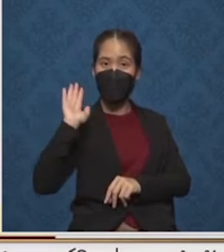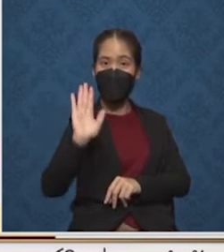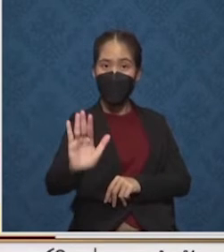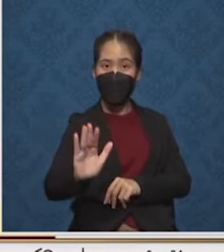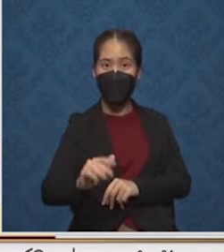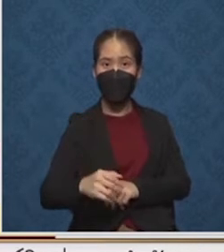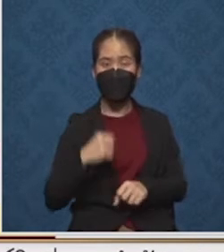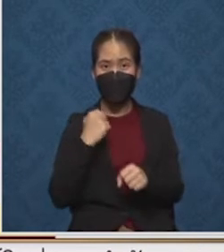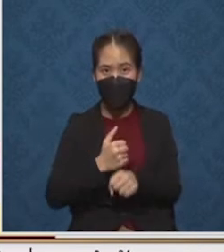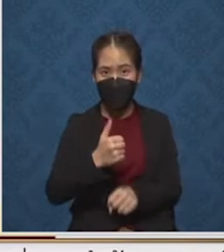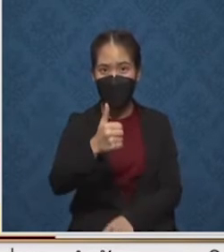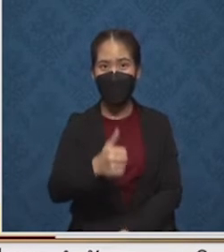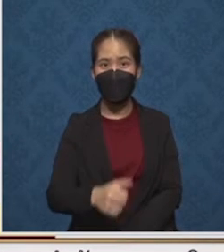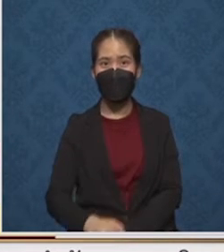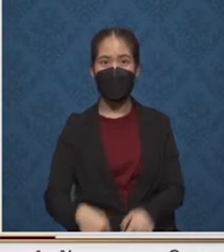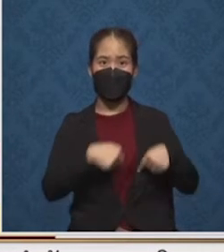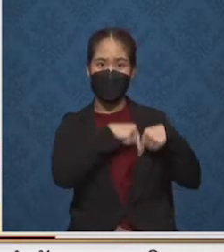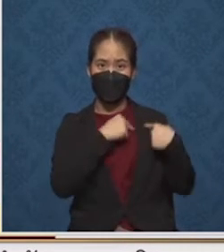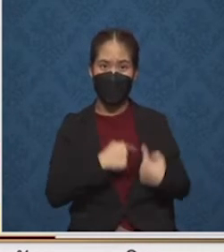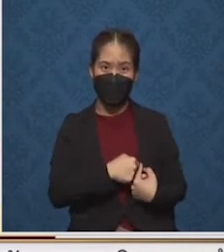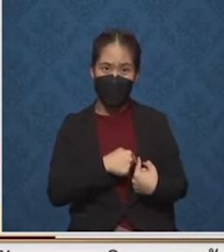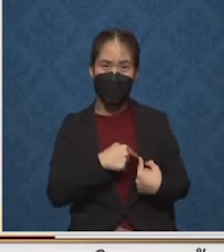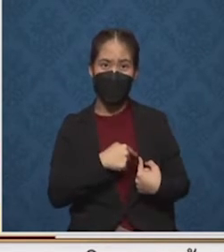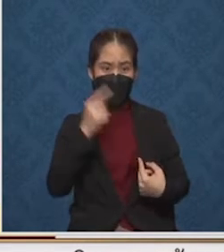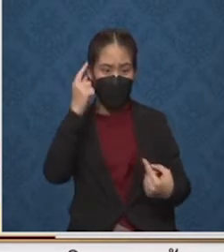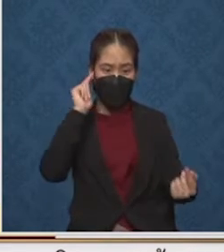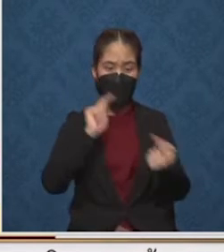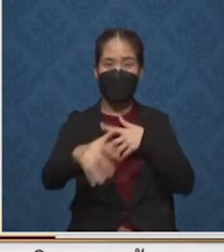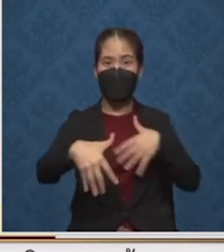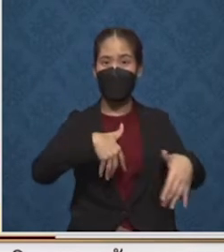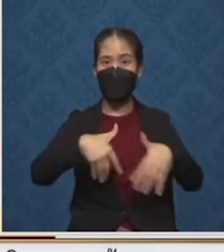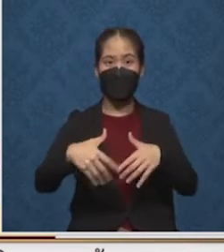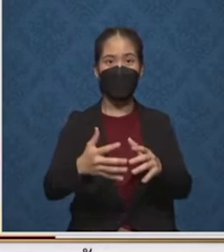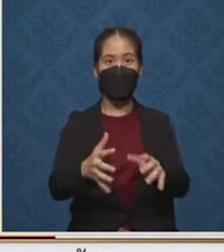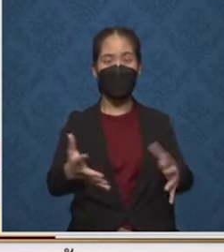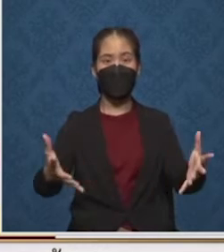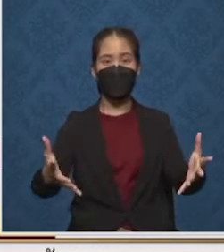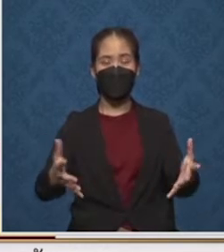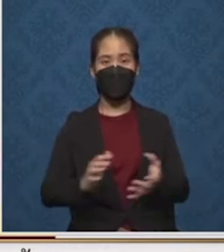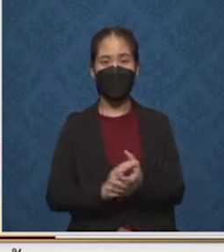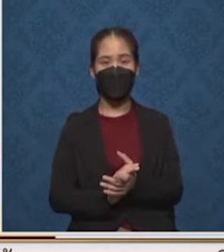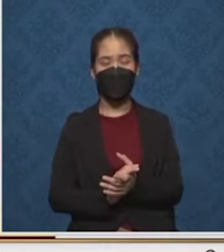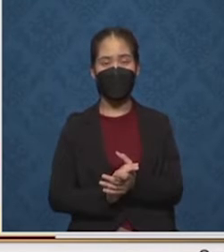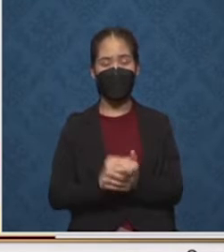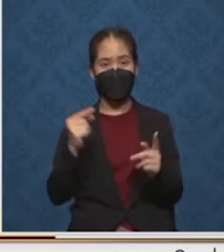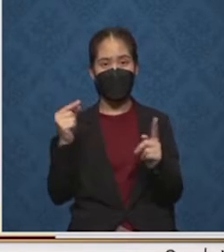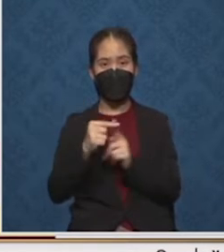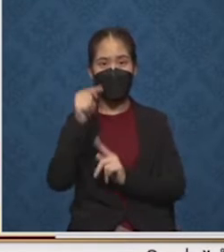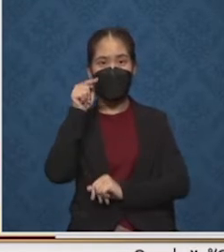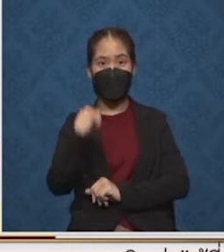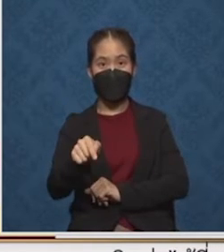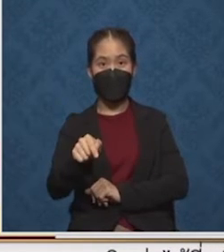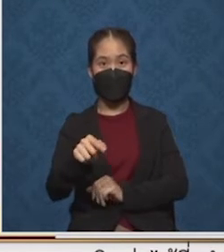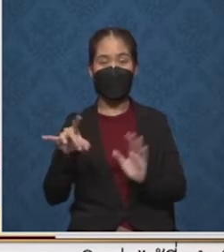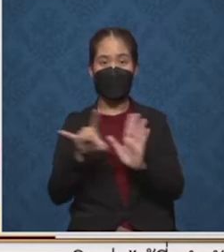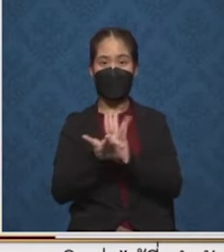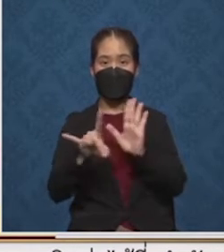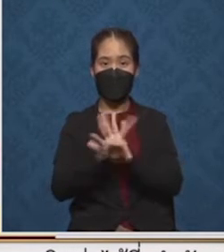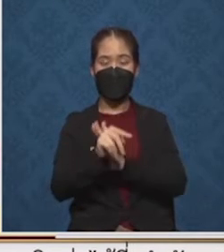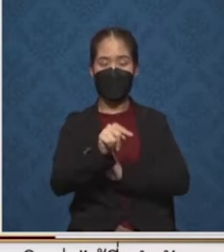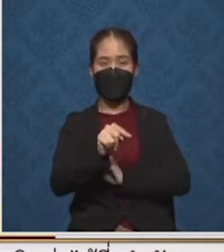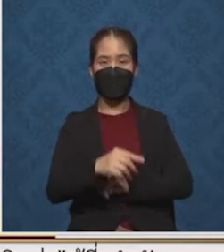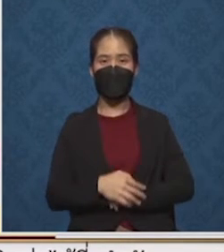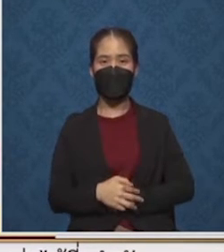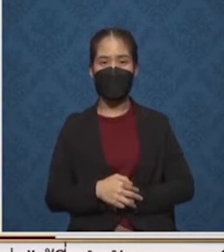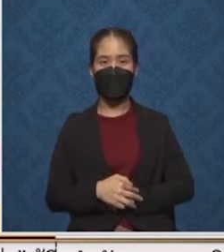ทำได้ยังไงหัวใจท่านทำได้ยังไงเนี่ยฮะไอ้ข้อสั่งการอันสุดท้ายในทำไม